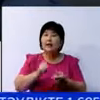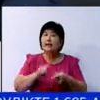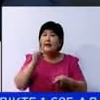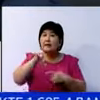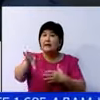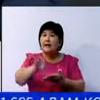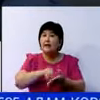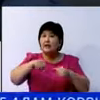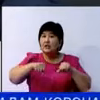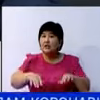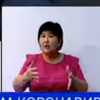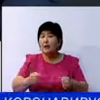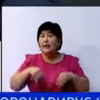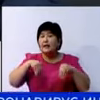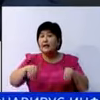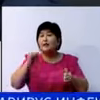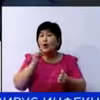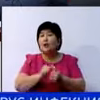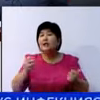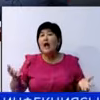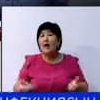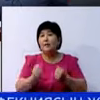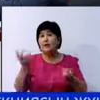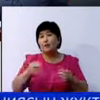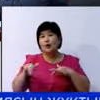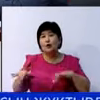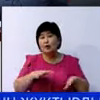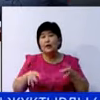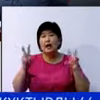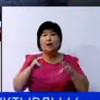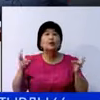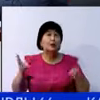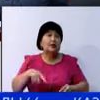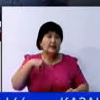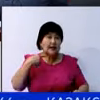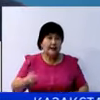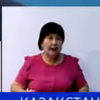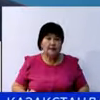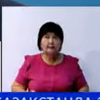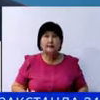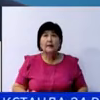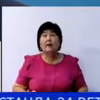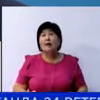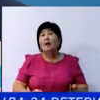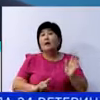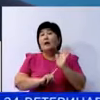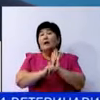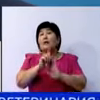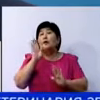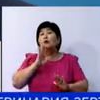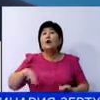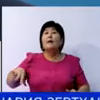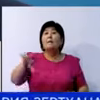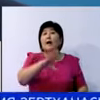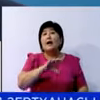арада шешім қабылдап, егісті құрғақшылықтан аман алып қалудың жолдарын қарастыру керектігін айтты. Келіп атқан судың барлық каналдар